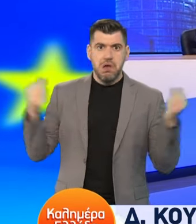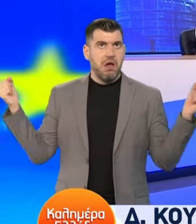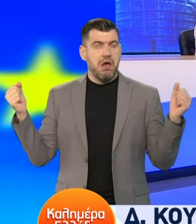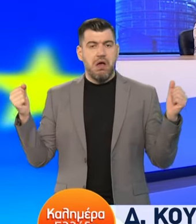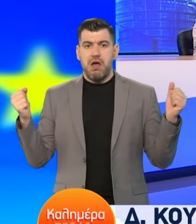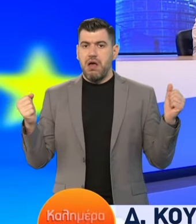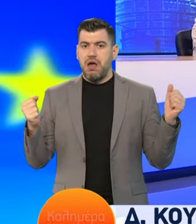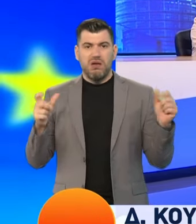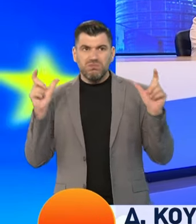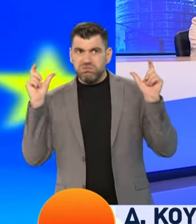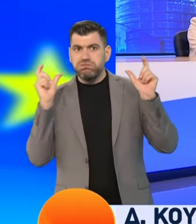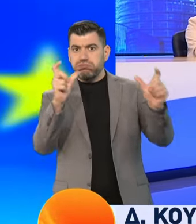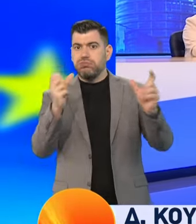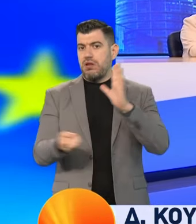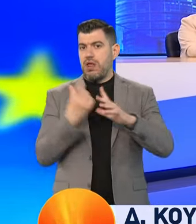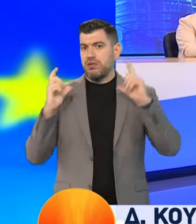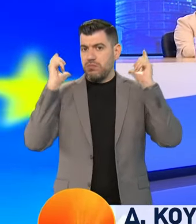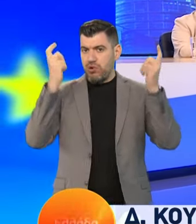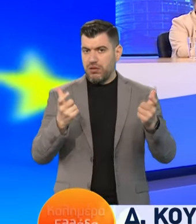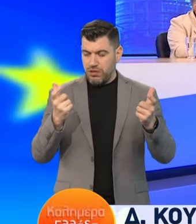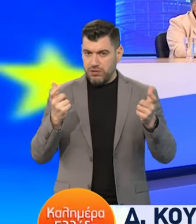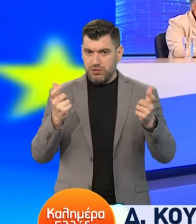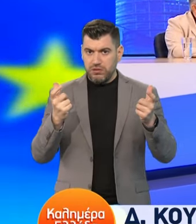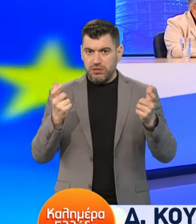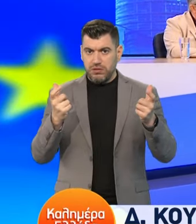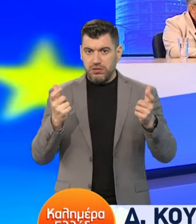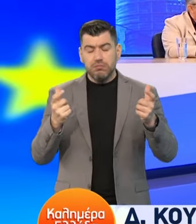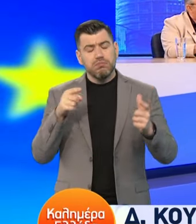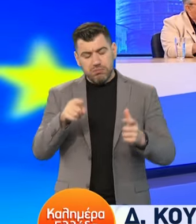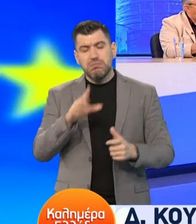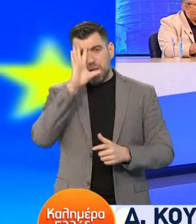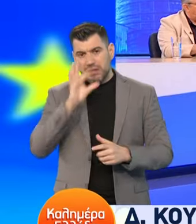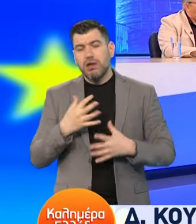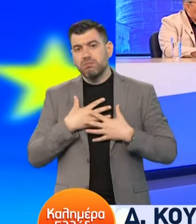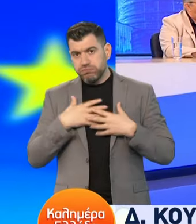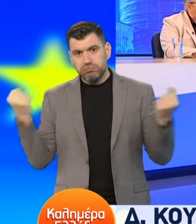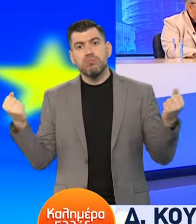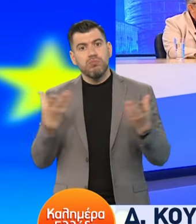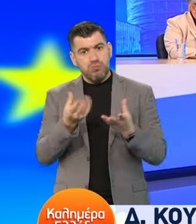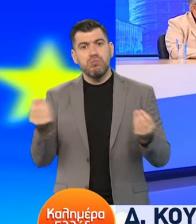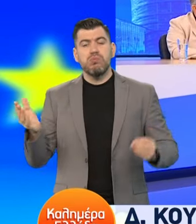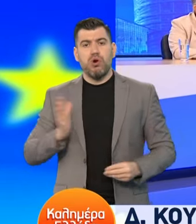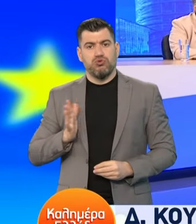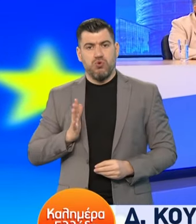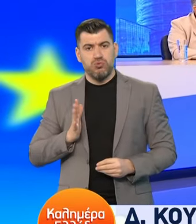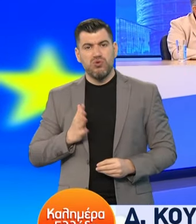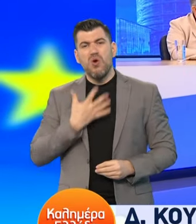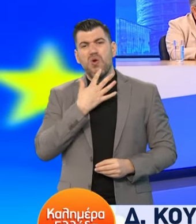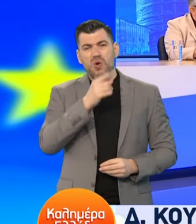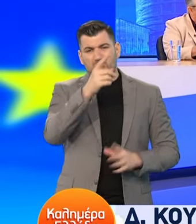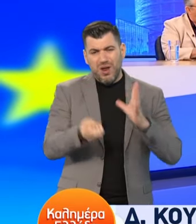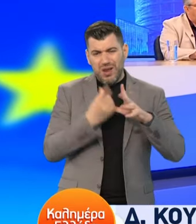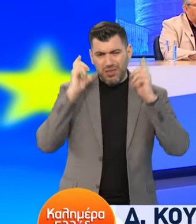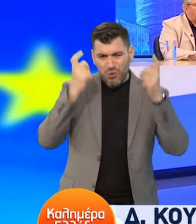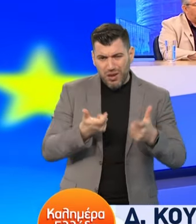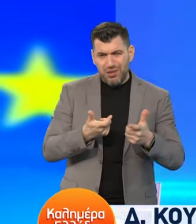πολιτικής που αυτή τη στιγμή εκφράζεται με την κυβέρνηση της Νέας Δημοκρατίας και τη σωρία αντιλαϊκών μεταρρυθμίσεων που έχει